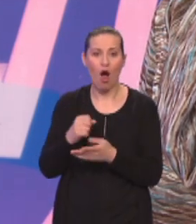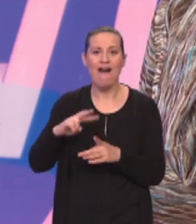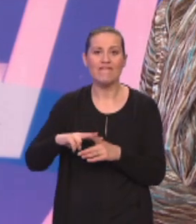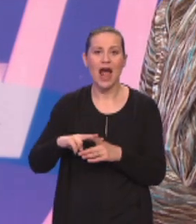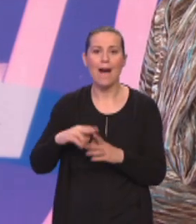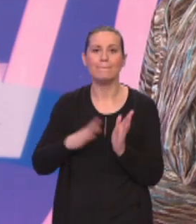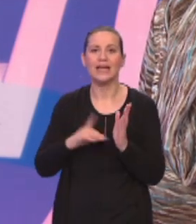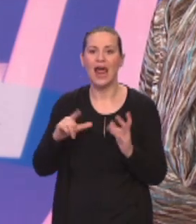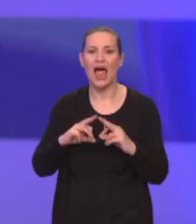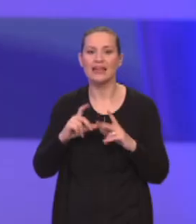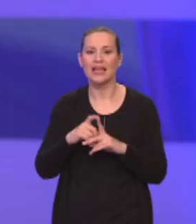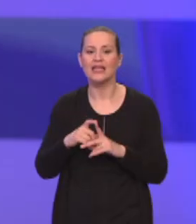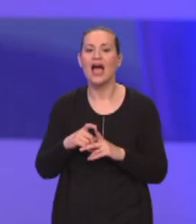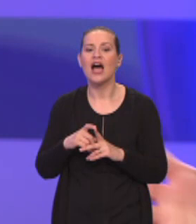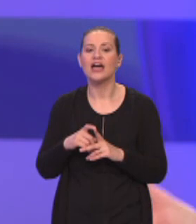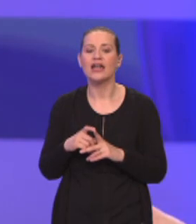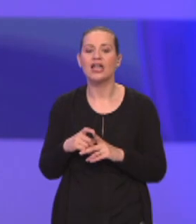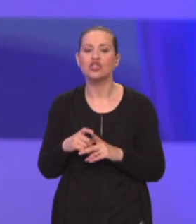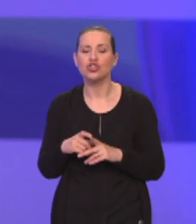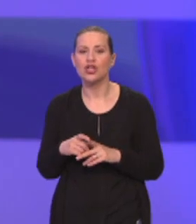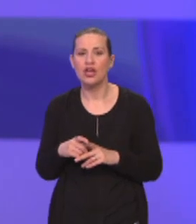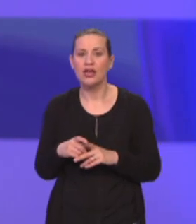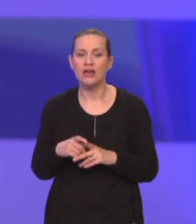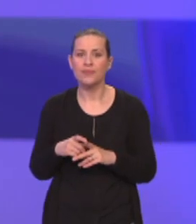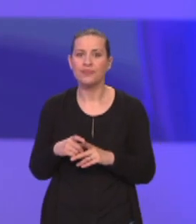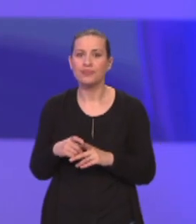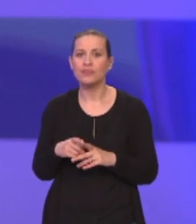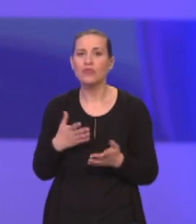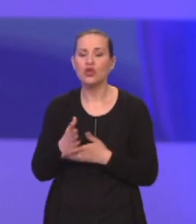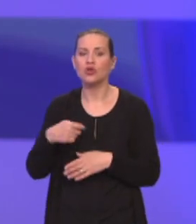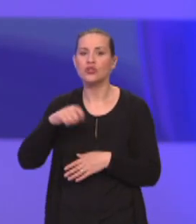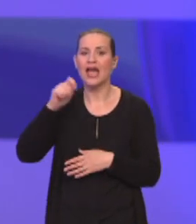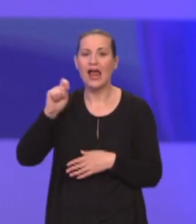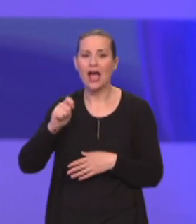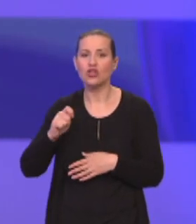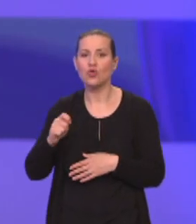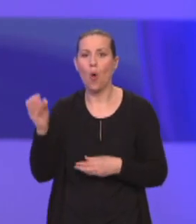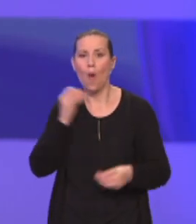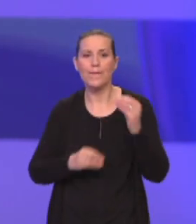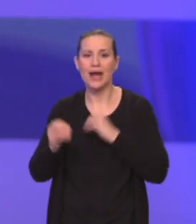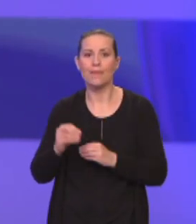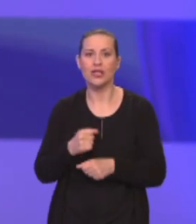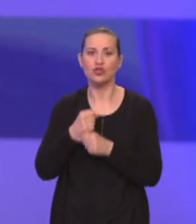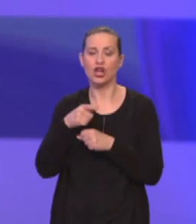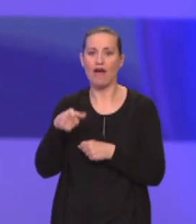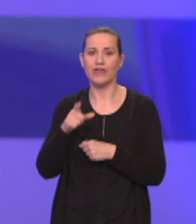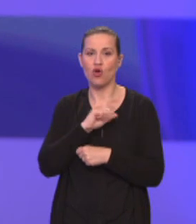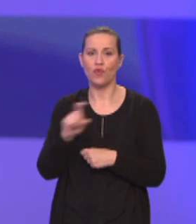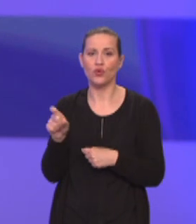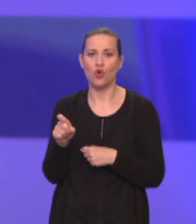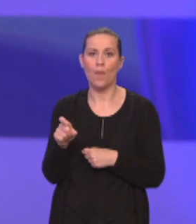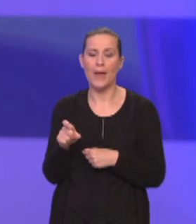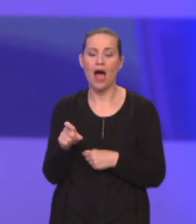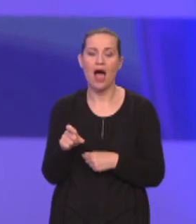to, znači pomaganje osobama, ali kroz gradnju i opremanje i održavanje ovog doma. Nama je